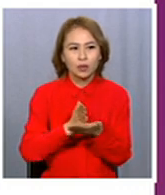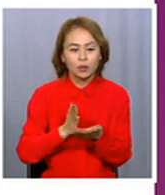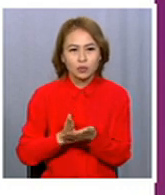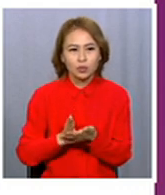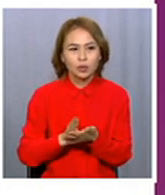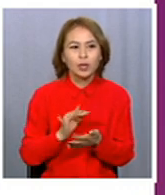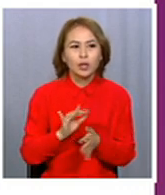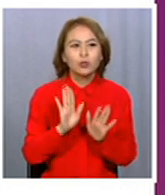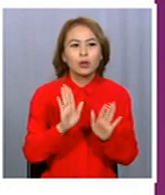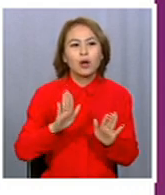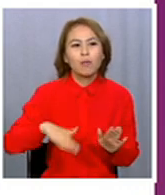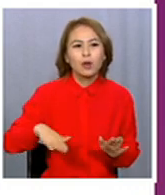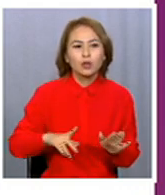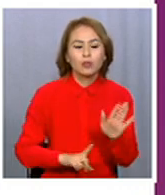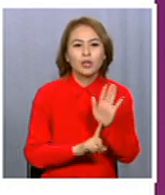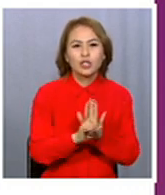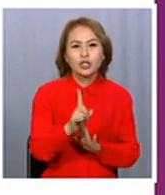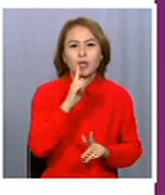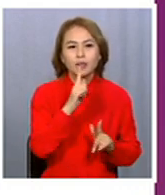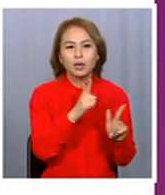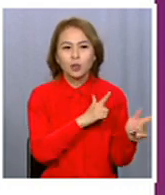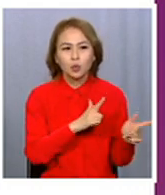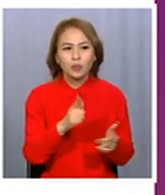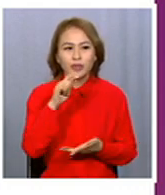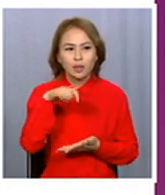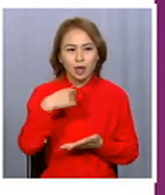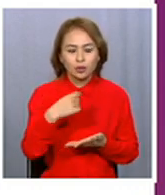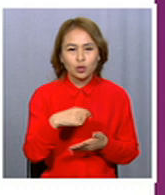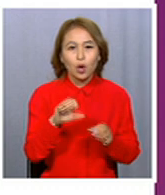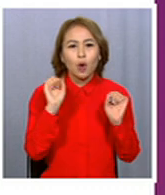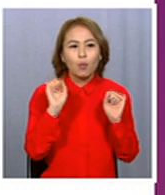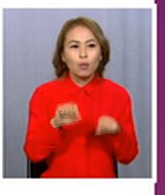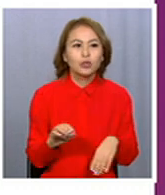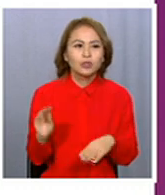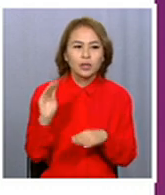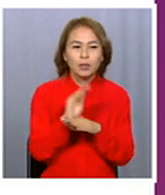на кусочки и только потом начинать готовить кашу.